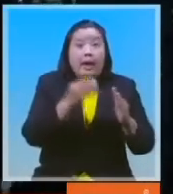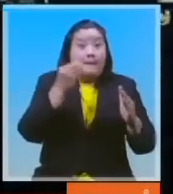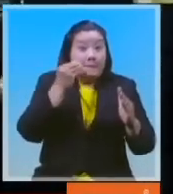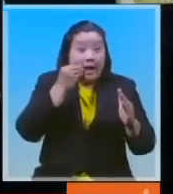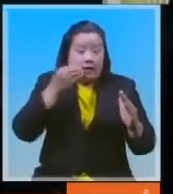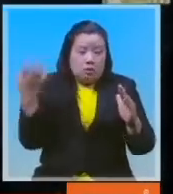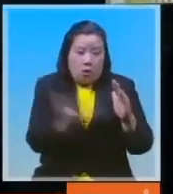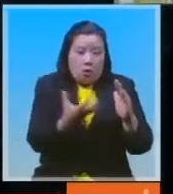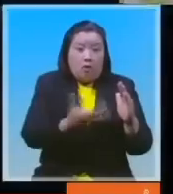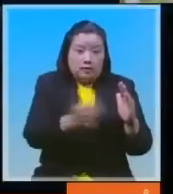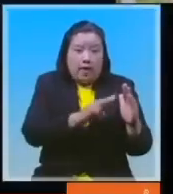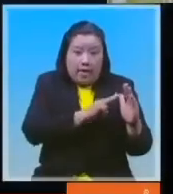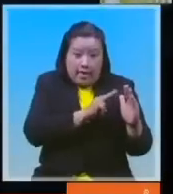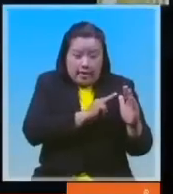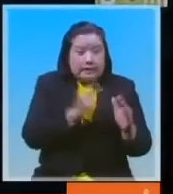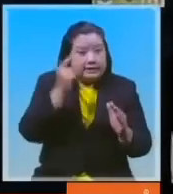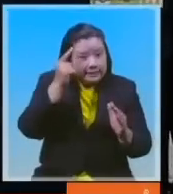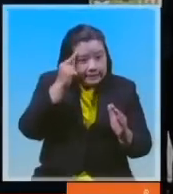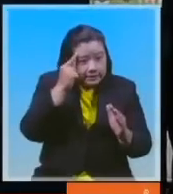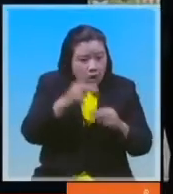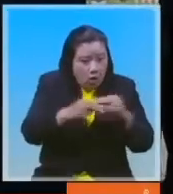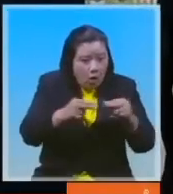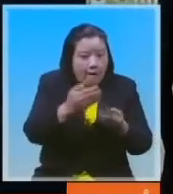ใช่ครับ